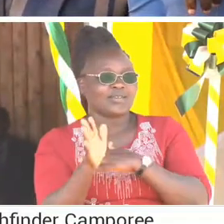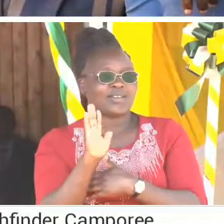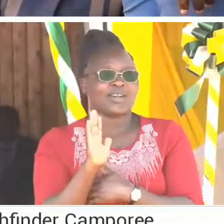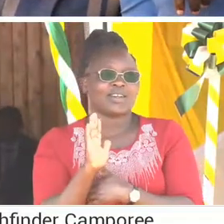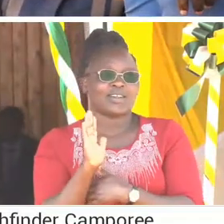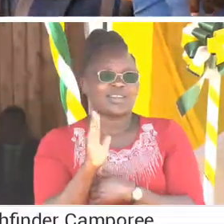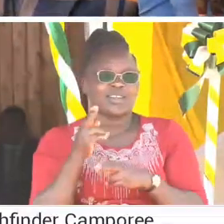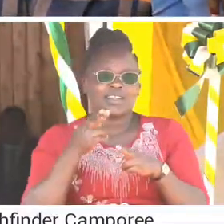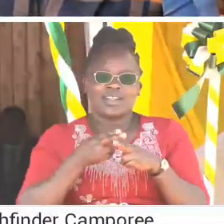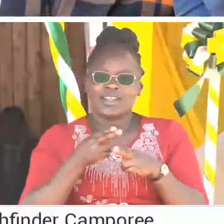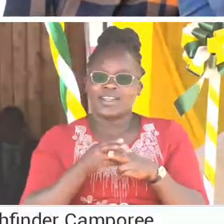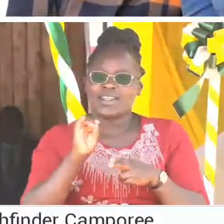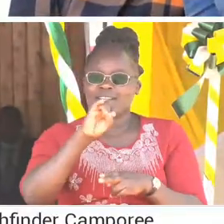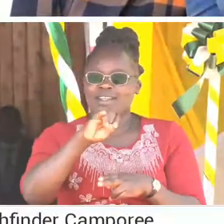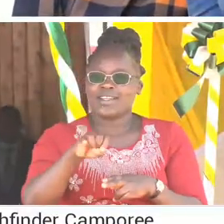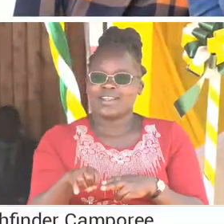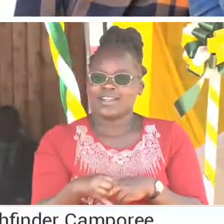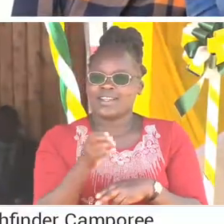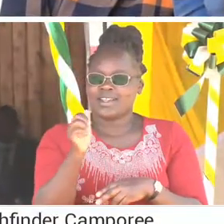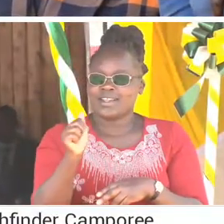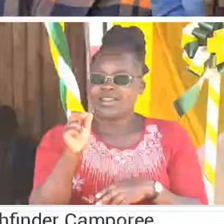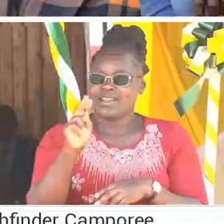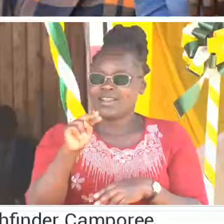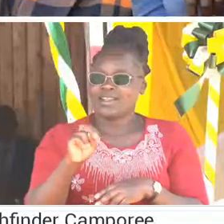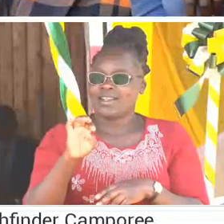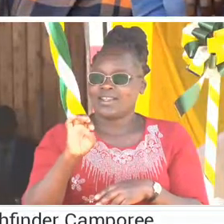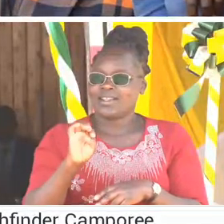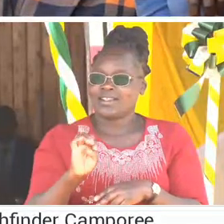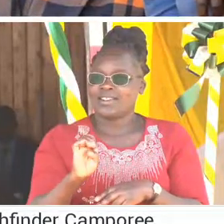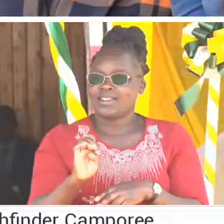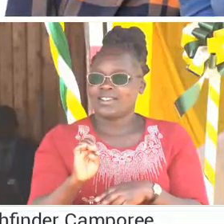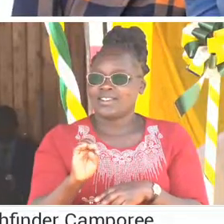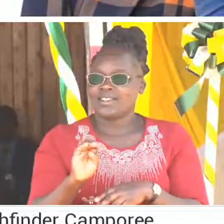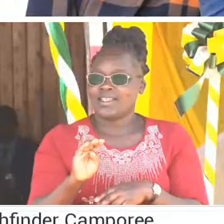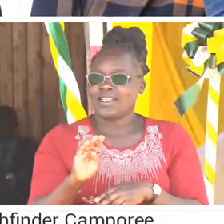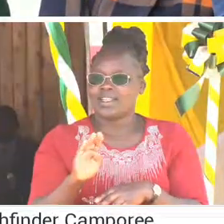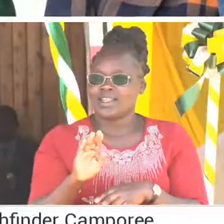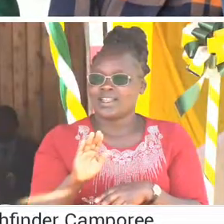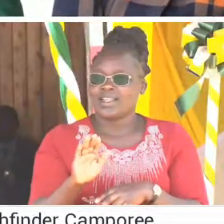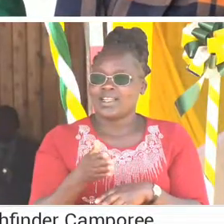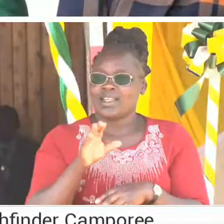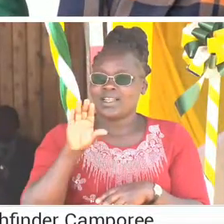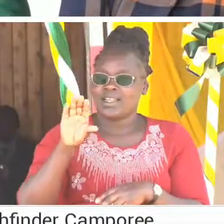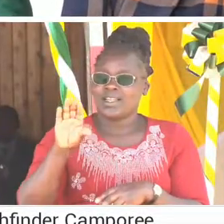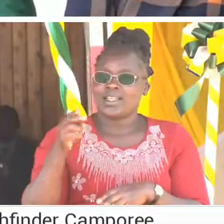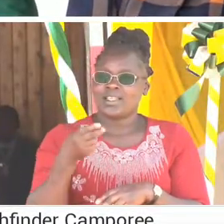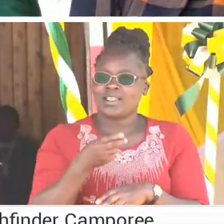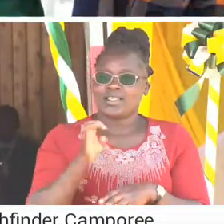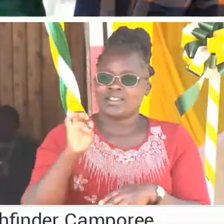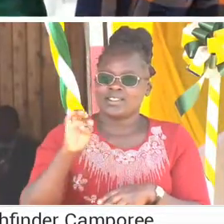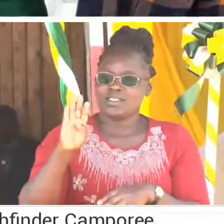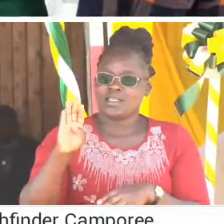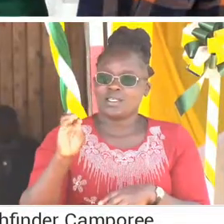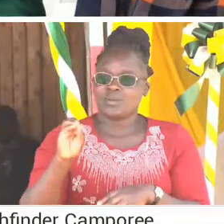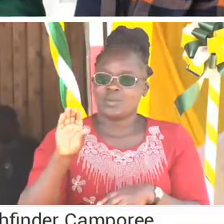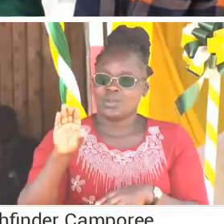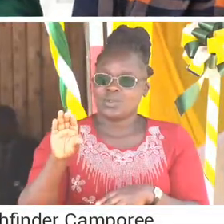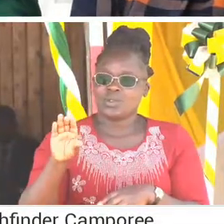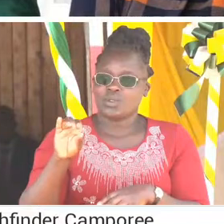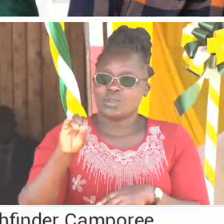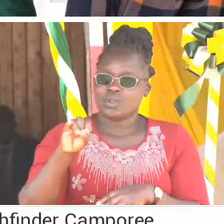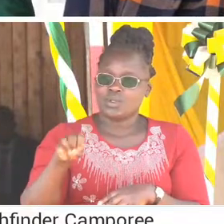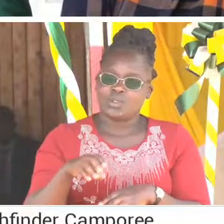Kai nenyu kujen. Master gaiti. Kujogi. Kupunu kani seta. Kupurus. Kani